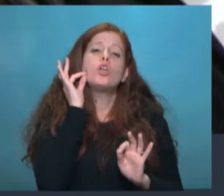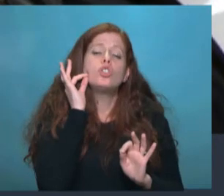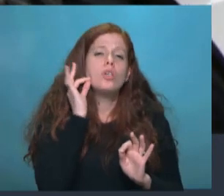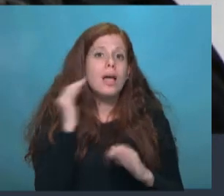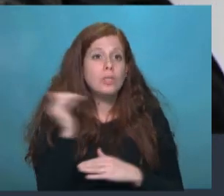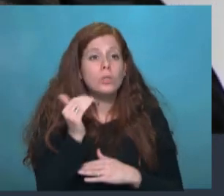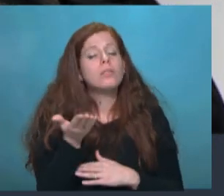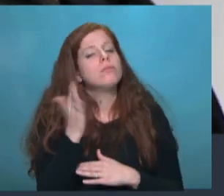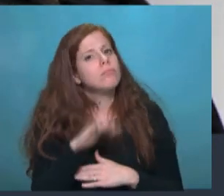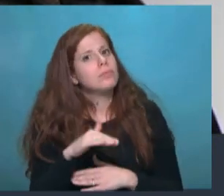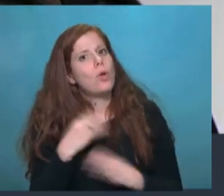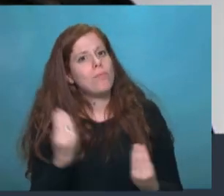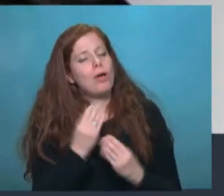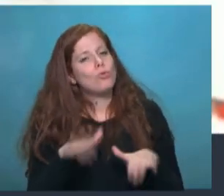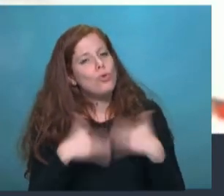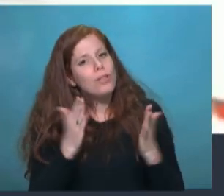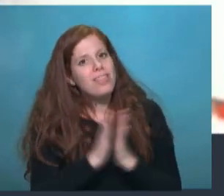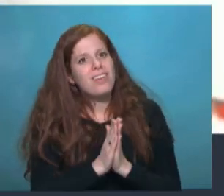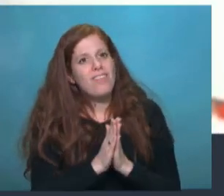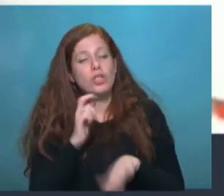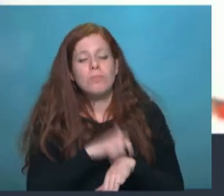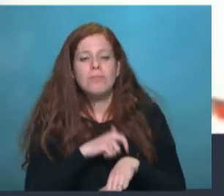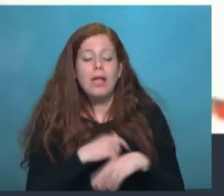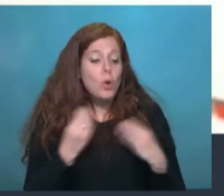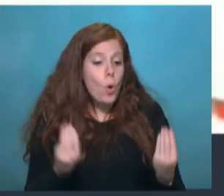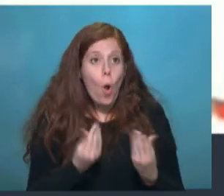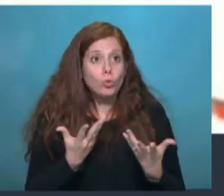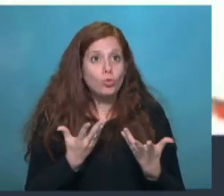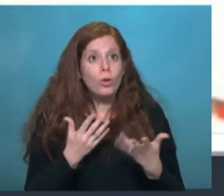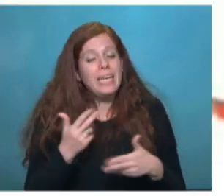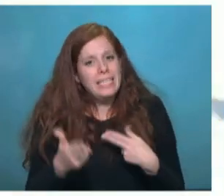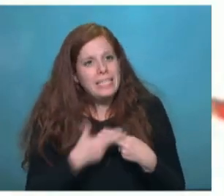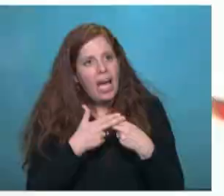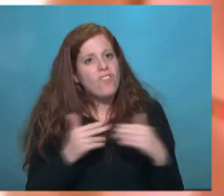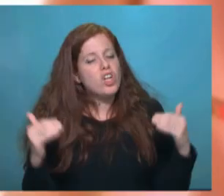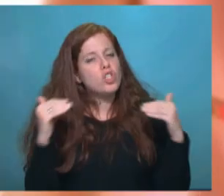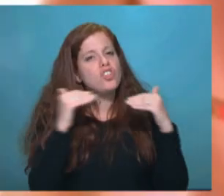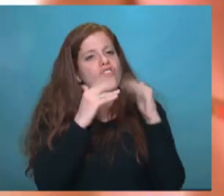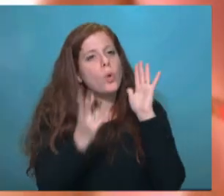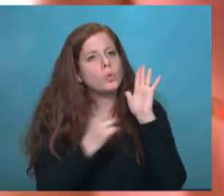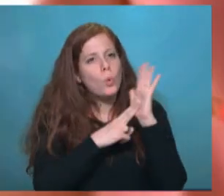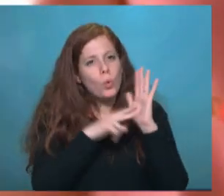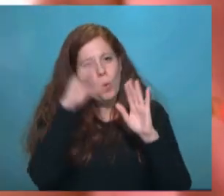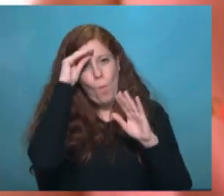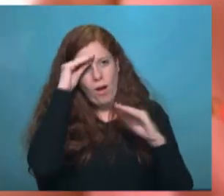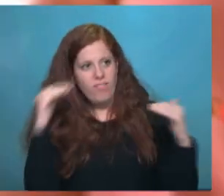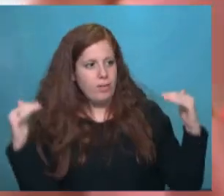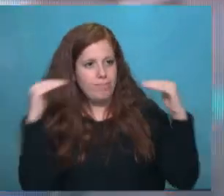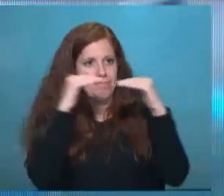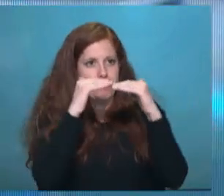בעוד צעד שנותן תקווה שבזמן כלשהו היא תתקרב לשוויון זכויות עם הגבר.